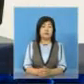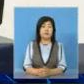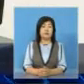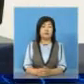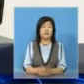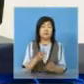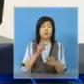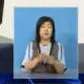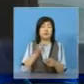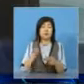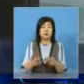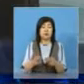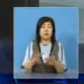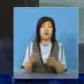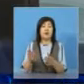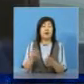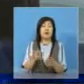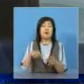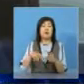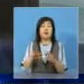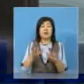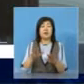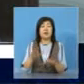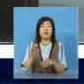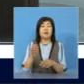Темір жол вокзалда транзиттік пойыздардың тоқтатылды.